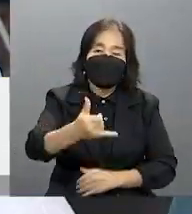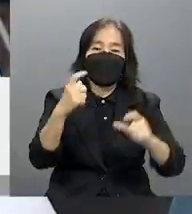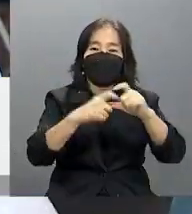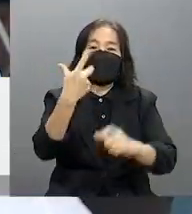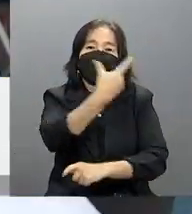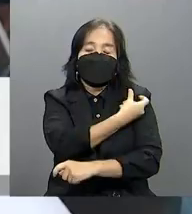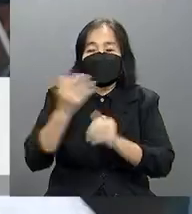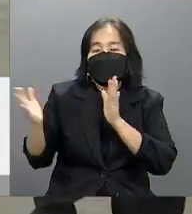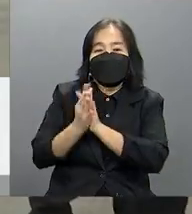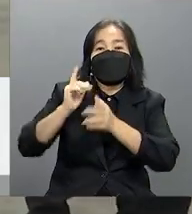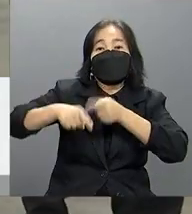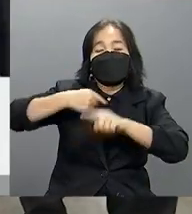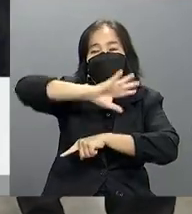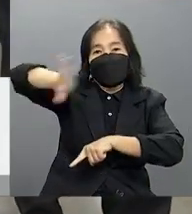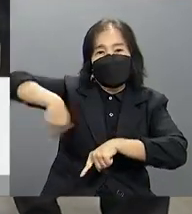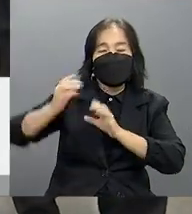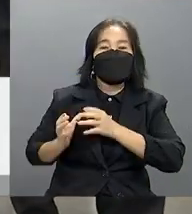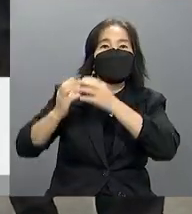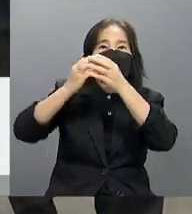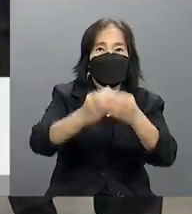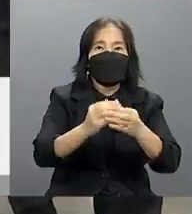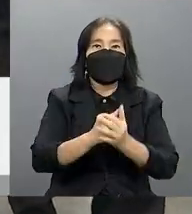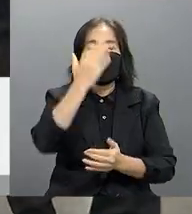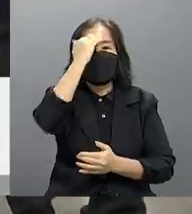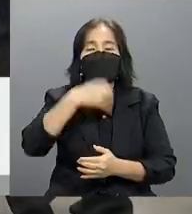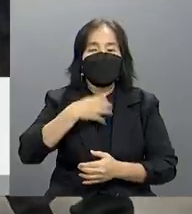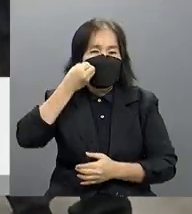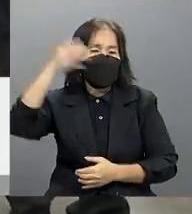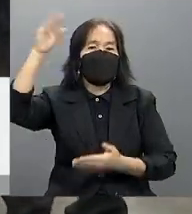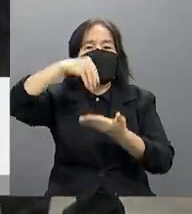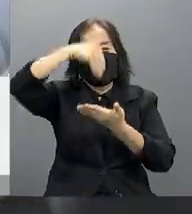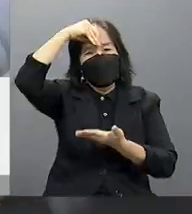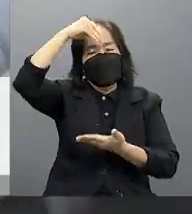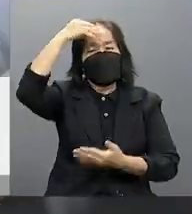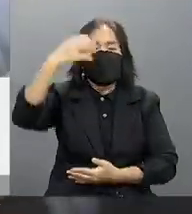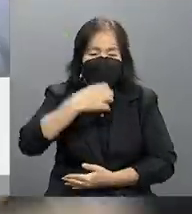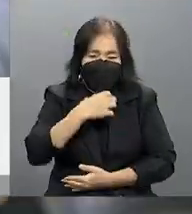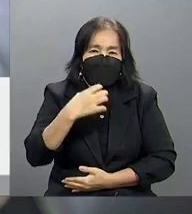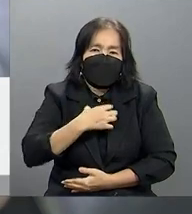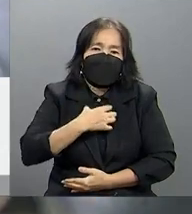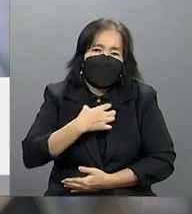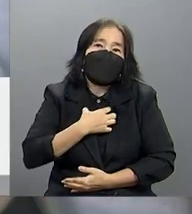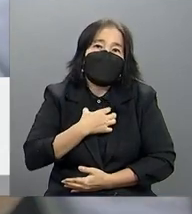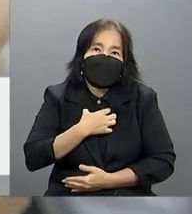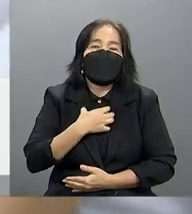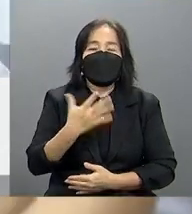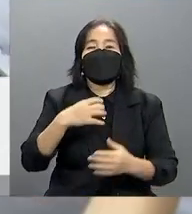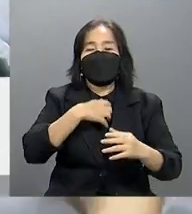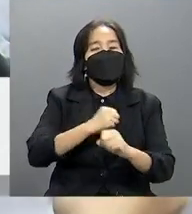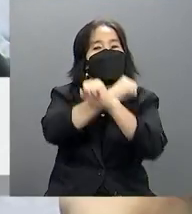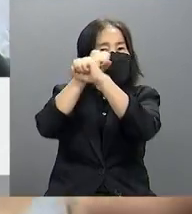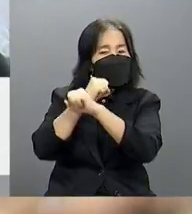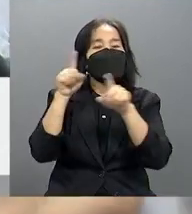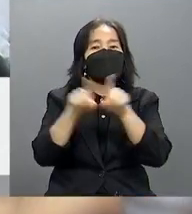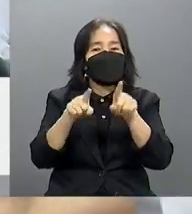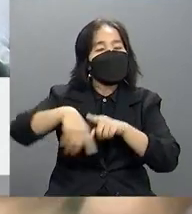ำนวนหลายคนเลยเดียวค่ะเพราะว่าอยากกลับไปเรียนหนังสือแล้วแล้วก็อยากจะใช้ชีวิตอย่างมีภูมิคุ้มกันเหมือนคนปกติแล้วก็เห็นด้วยนะ